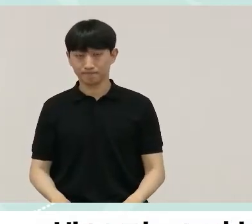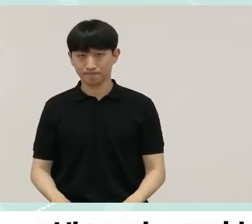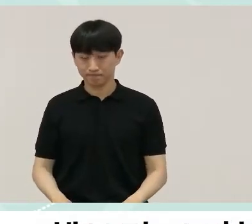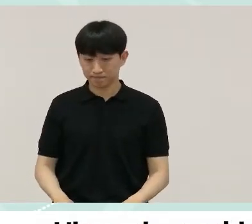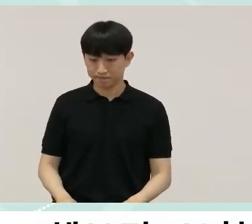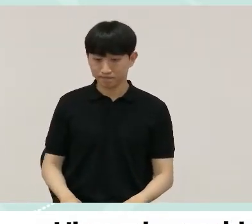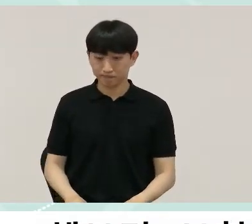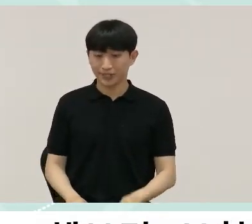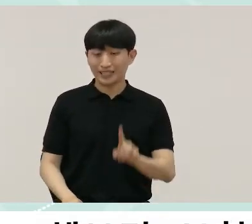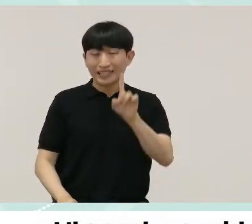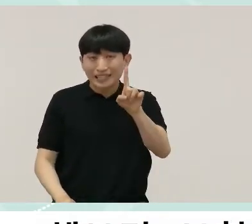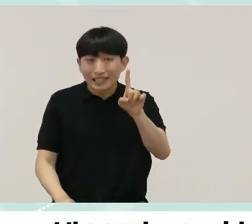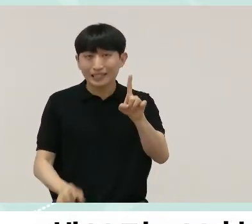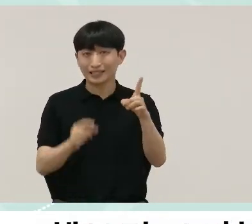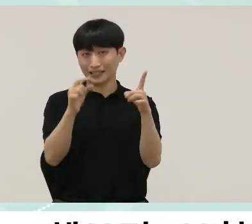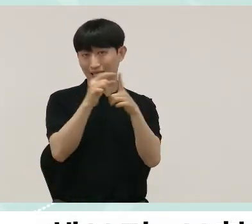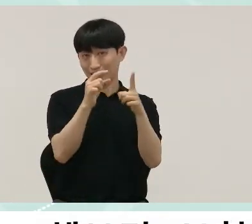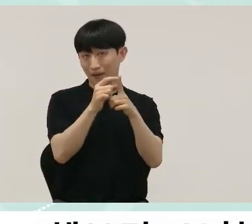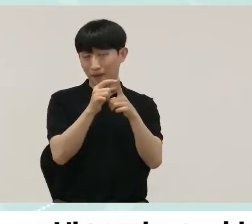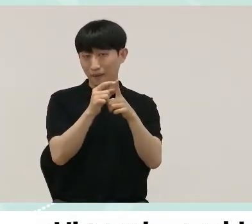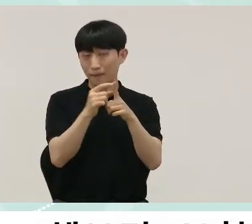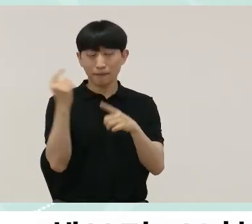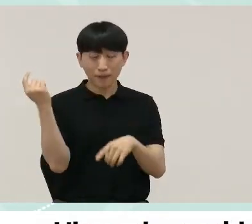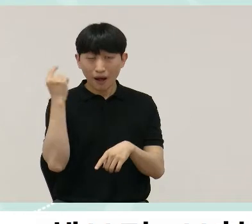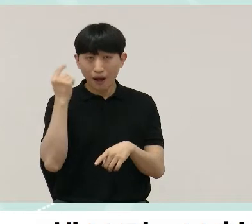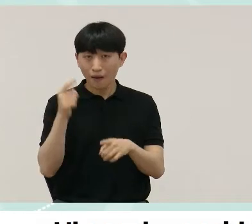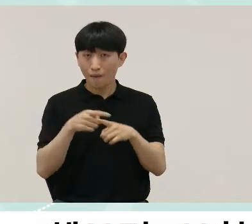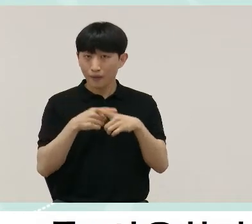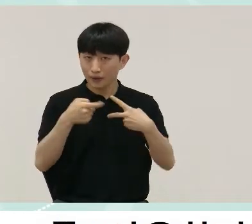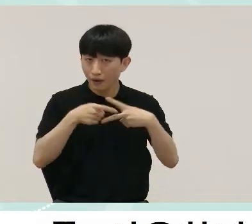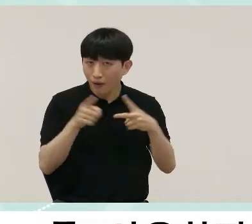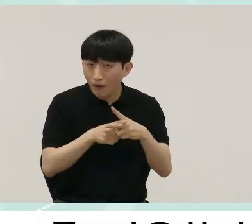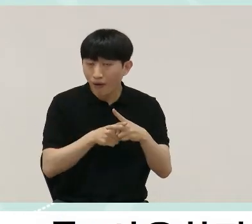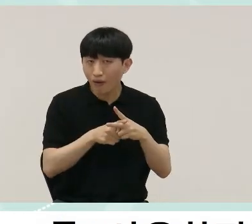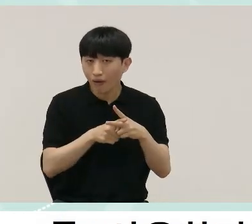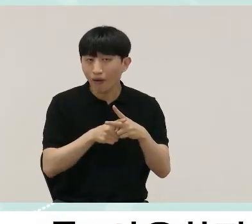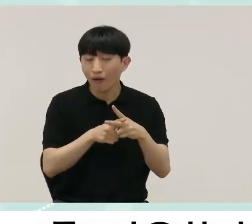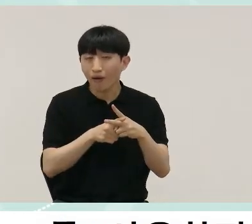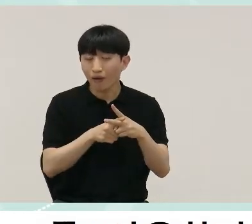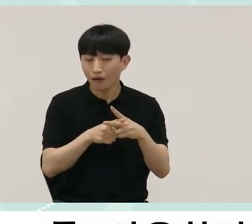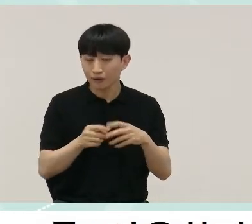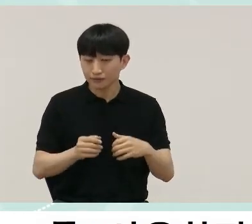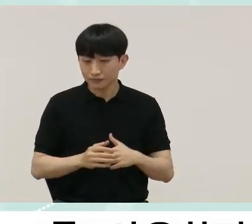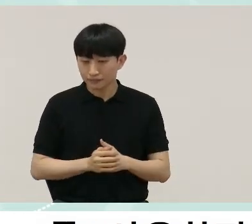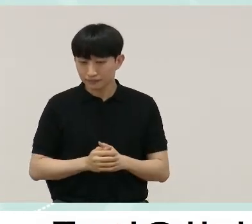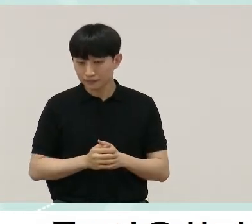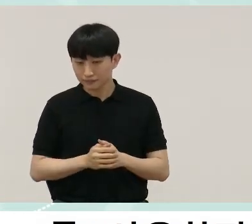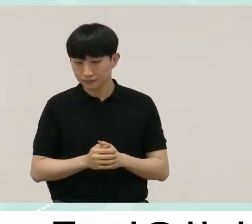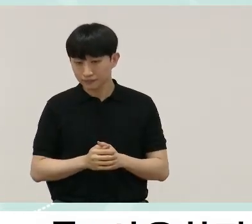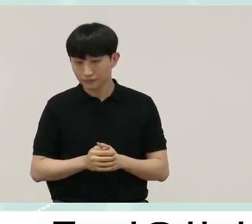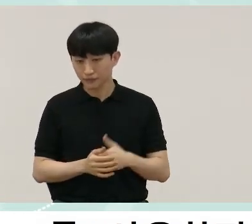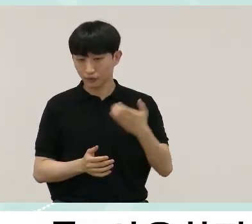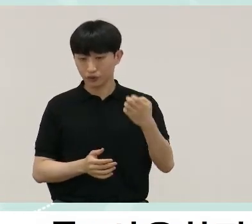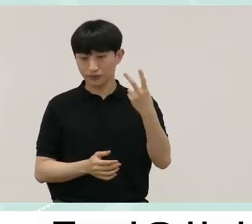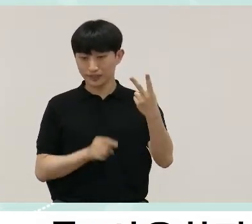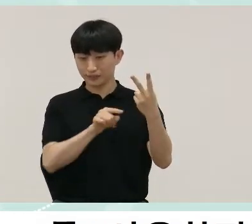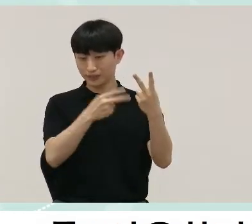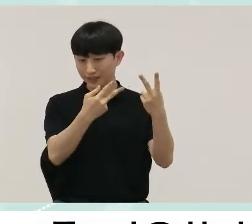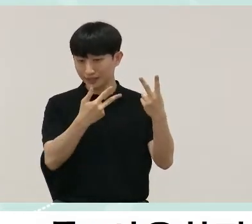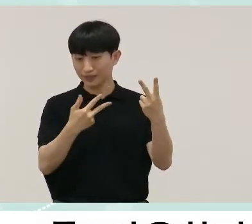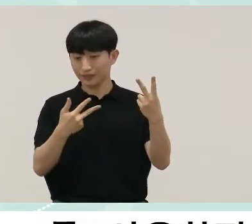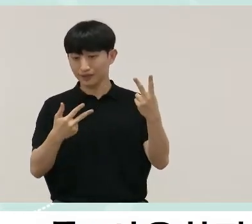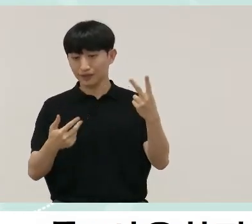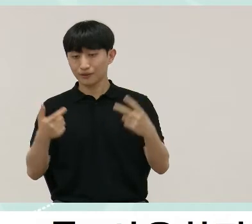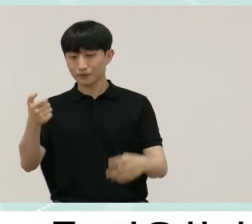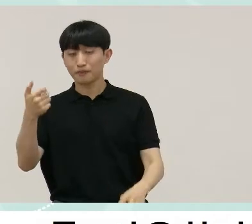평가에서 90% 대 60%, 이음절 92% 대 68%, 문장 평가 84%에서